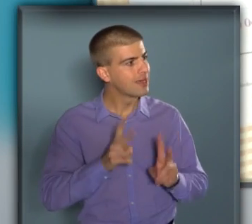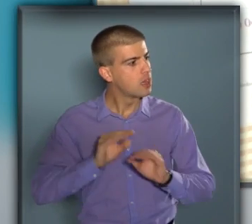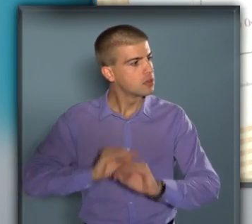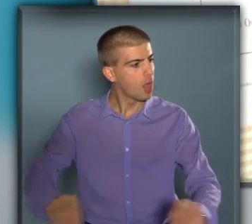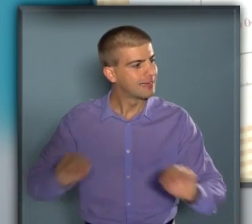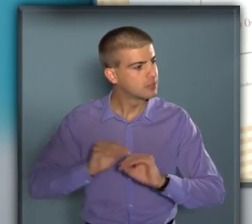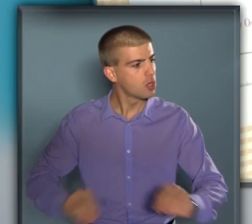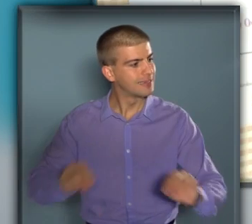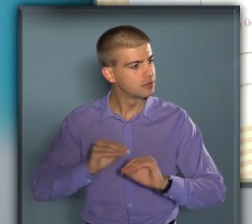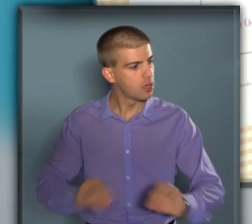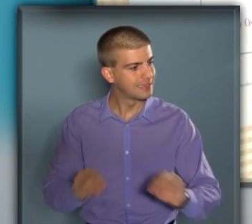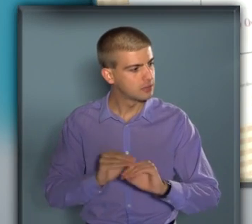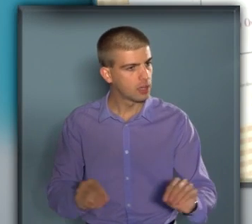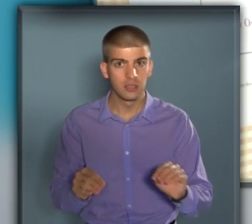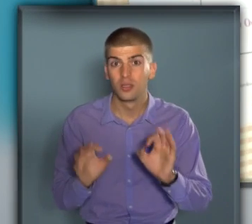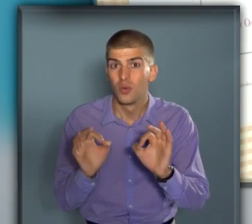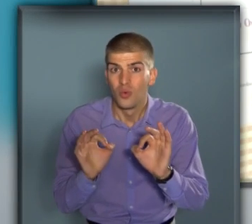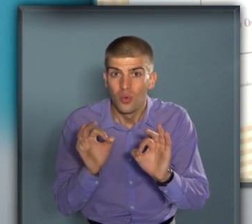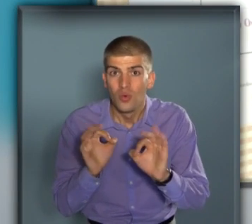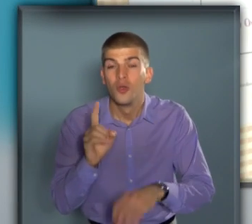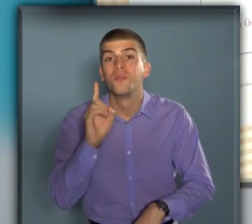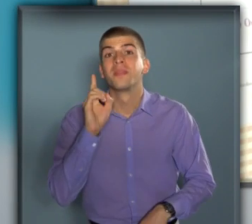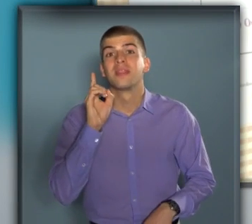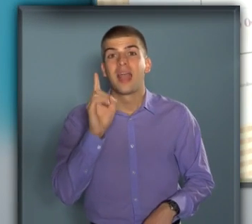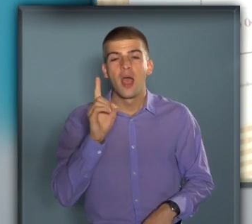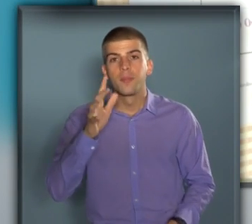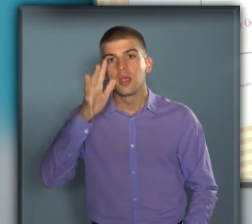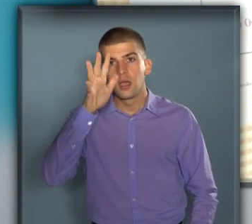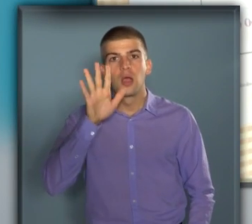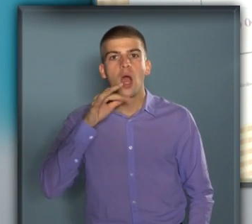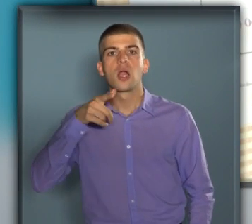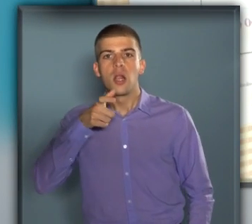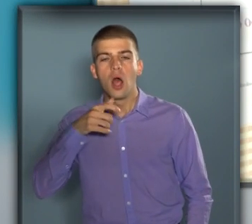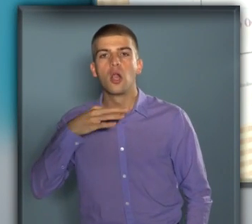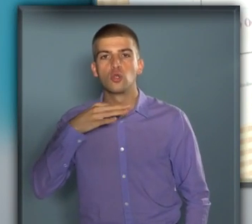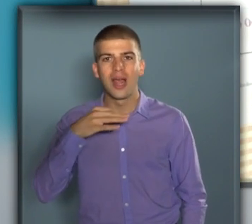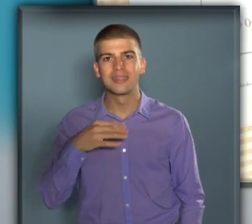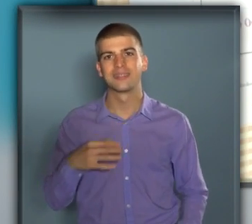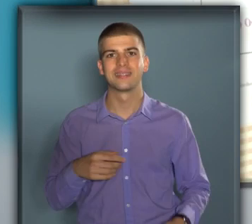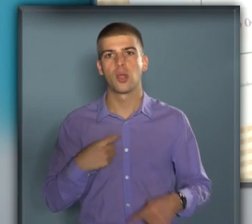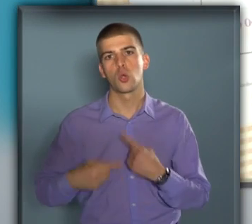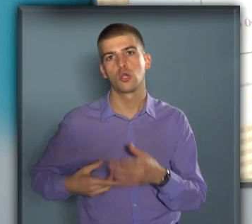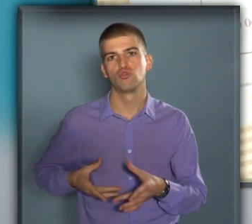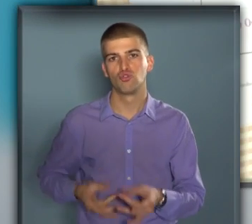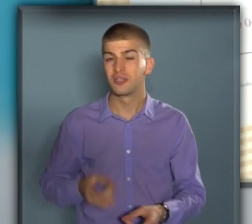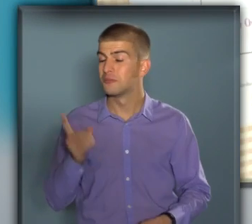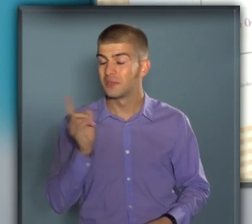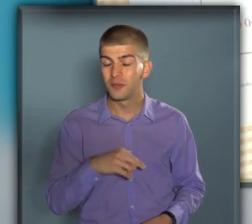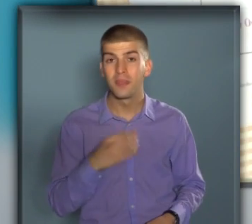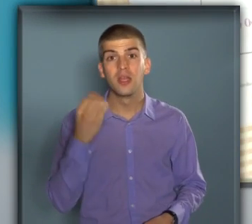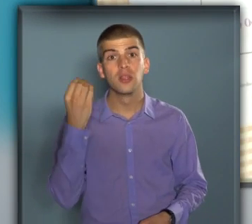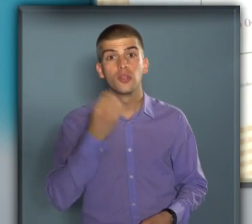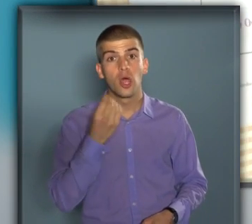meg tantárgyakat. De az a Carl Rogersi örökség, hogy a tanulás az egy